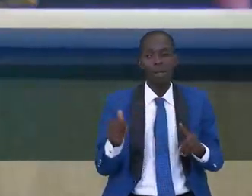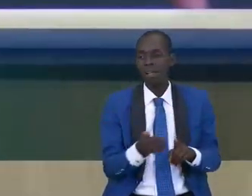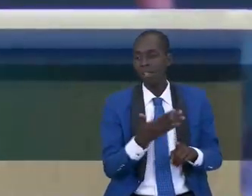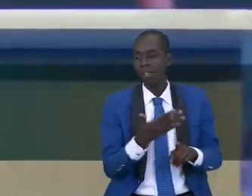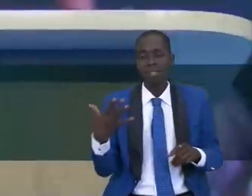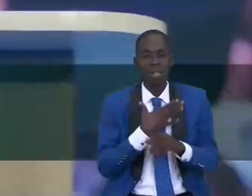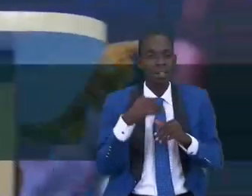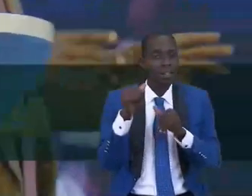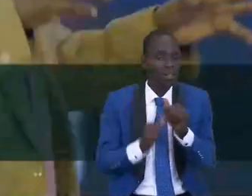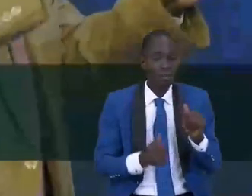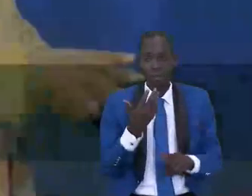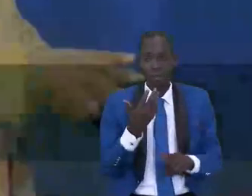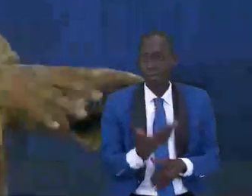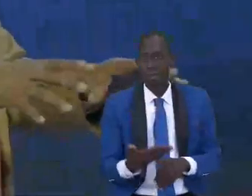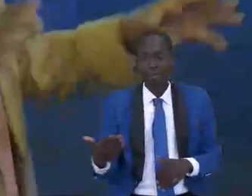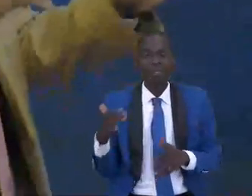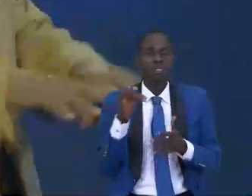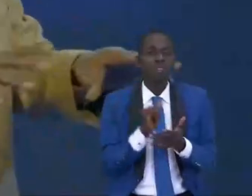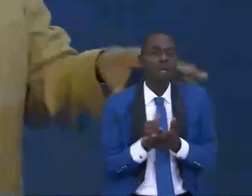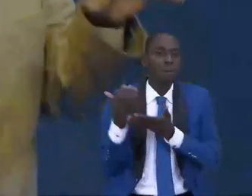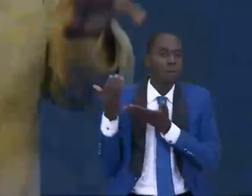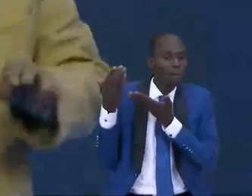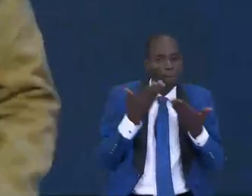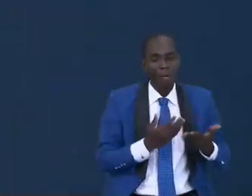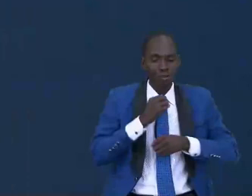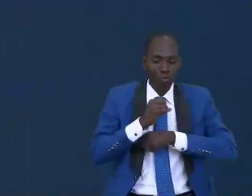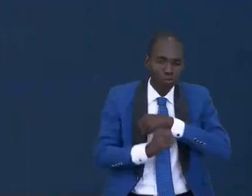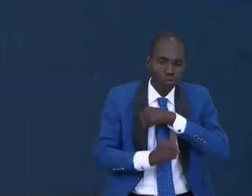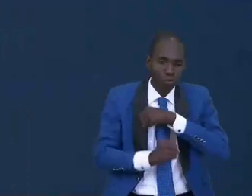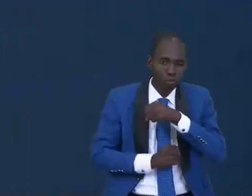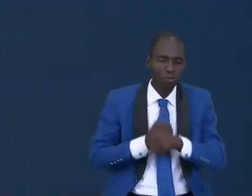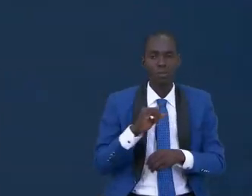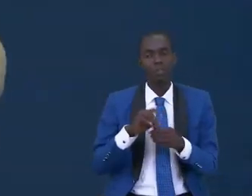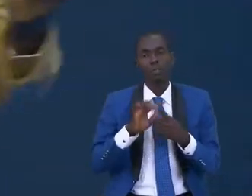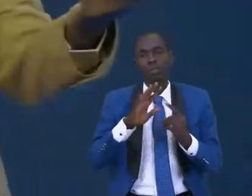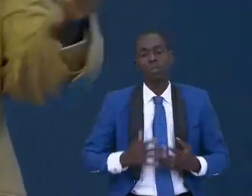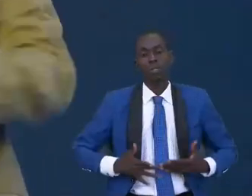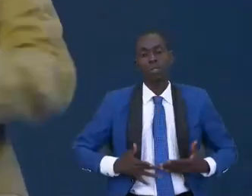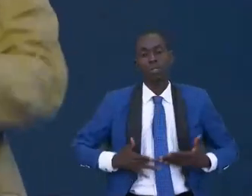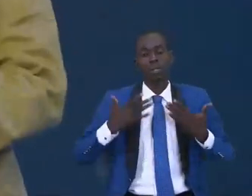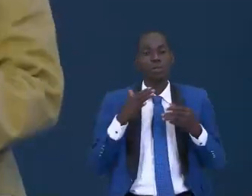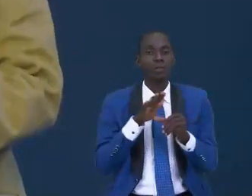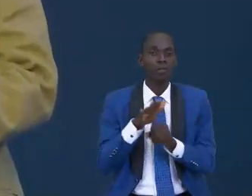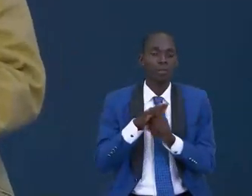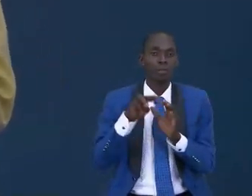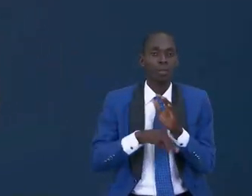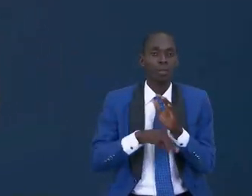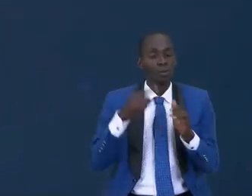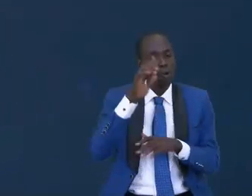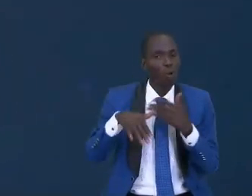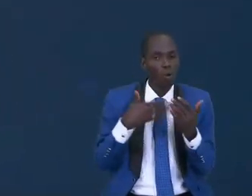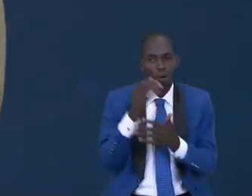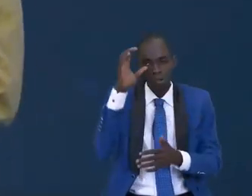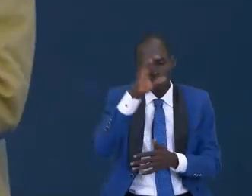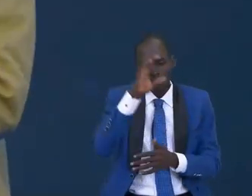complètement de tout ce qui t'apporte la souffrance. L'accomplissement pour tous ceux